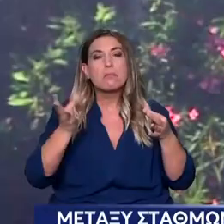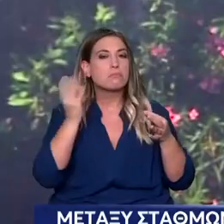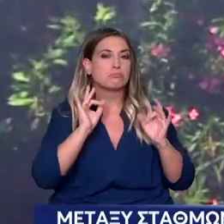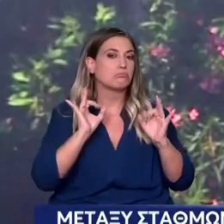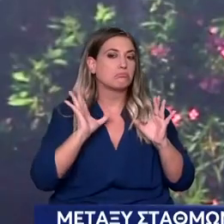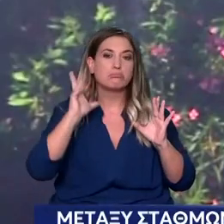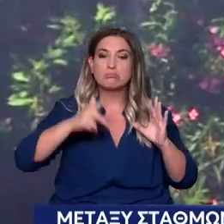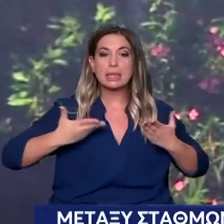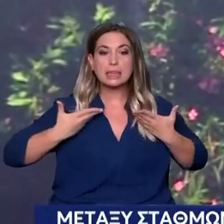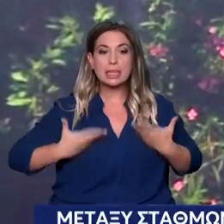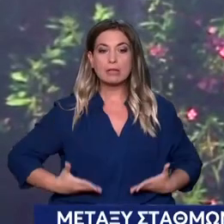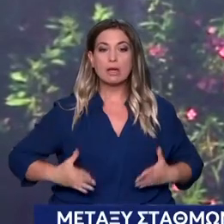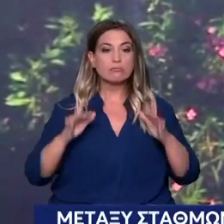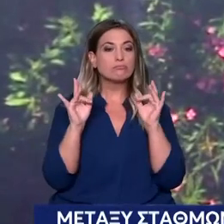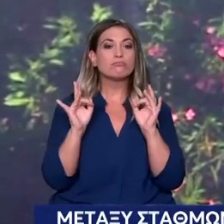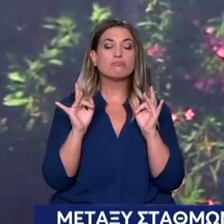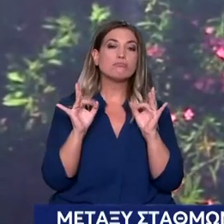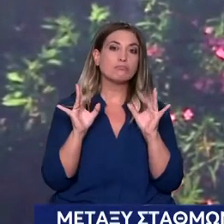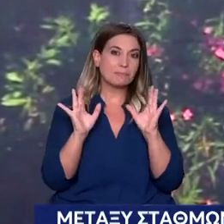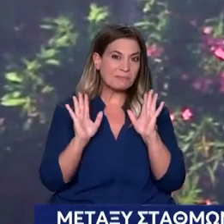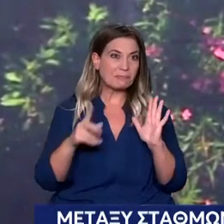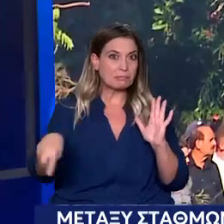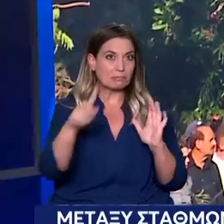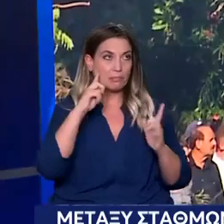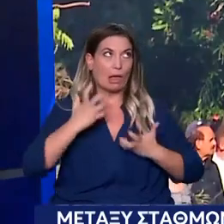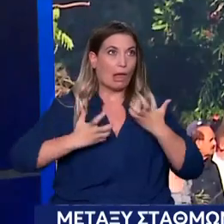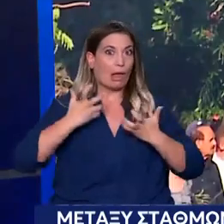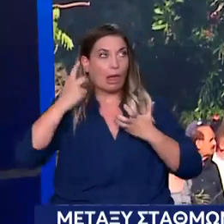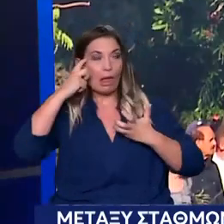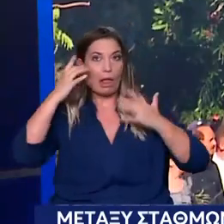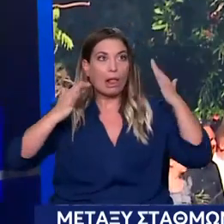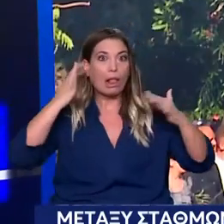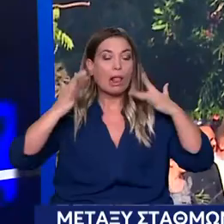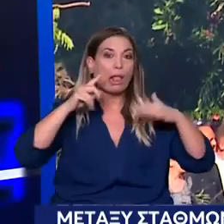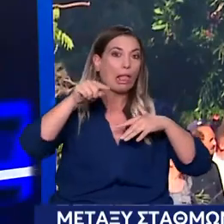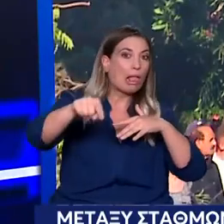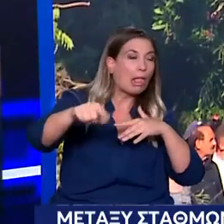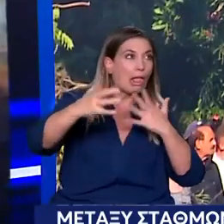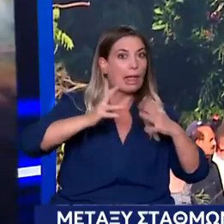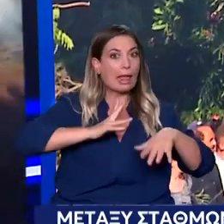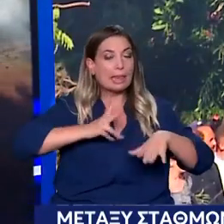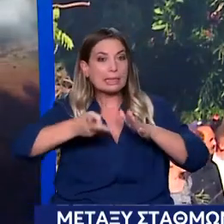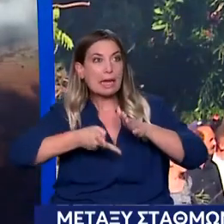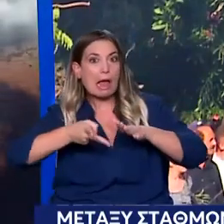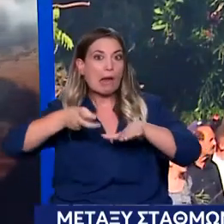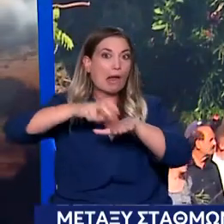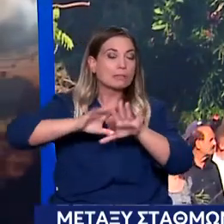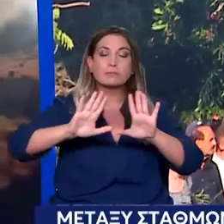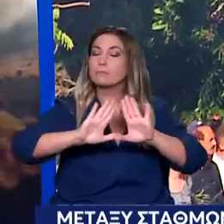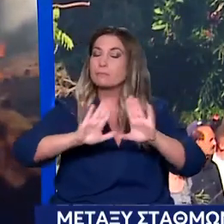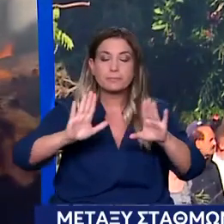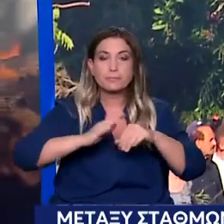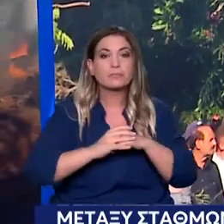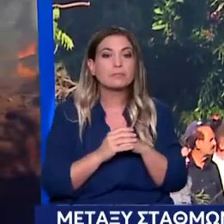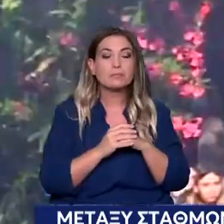τραυματισμός. Πρώτα απ' όλα, για να ηρεμήσετε όσοι πιθανολογείτε ότι έχετε δικούς σας ανθρώπους εκεί. Εκδηλώθηκε